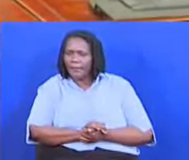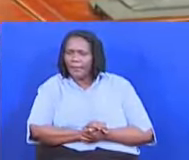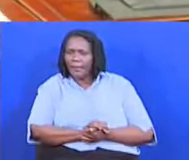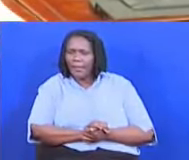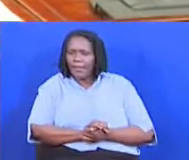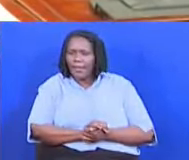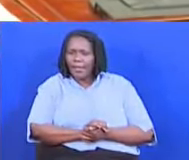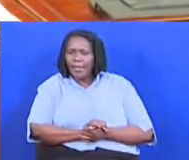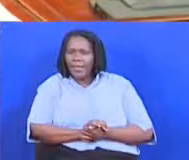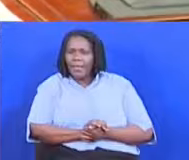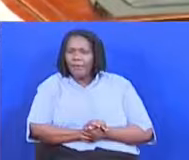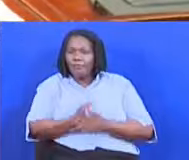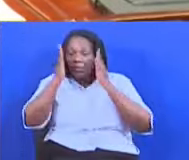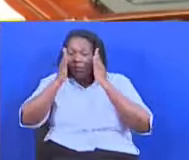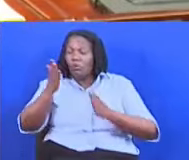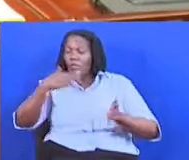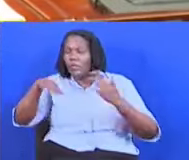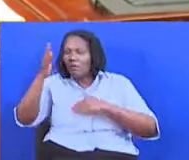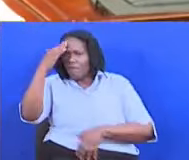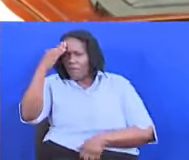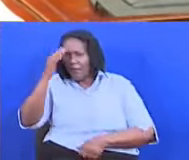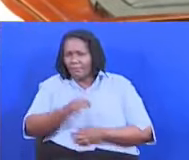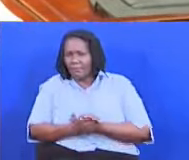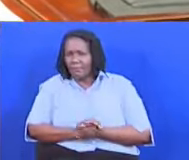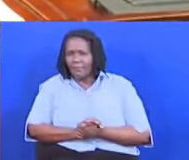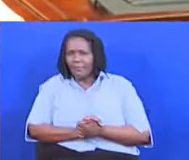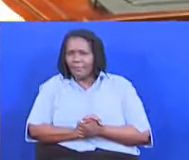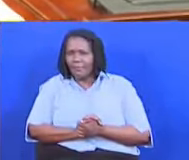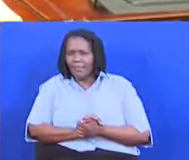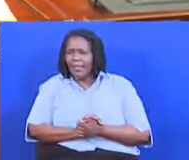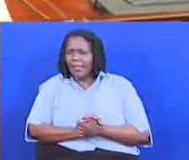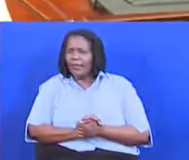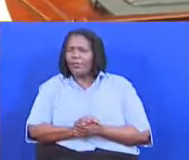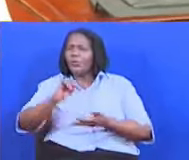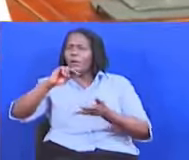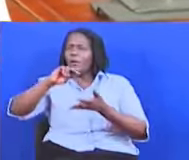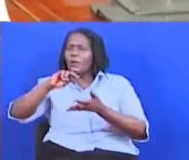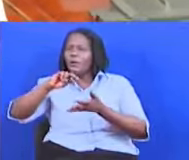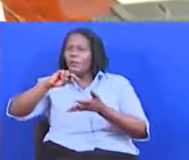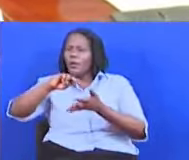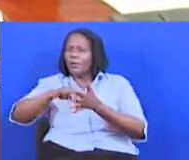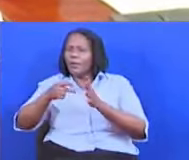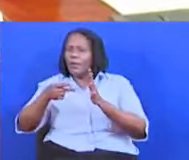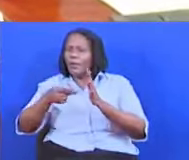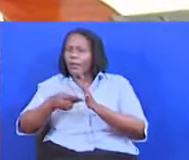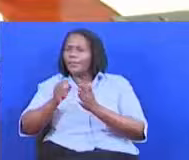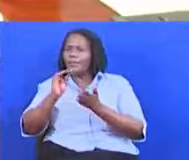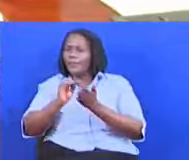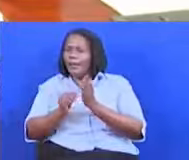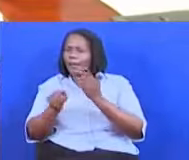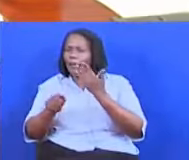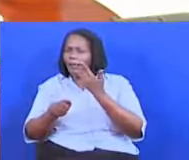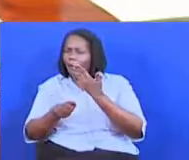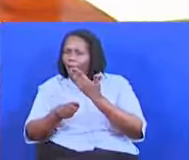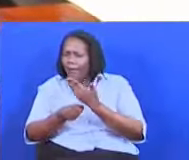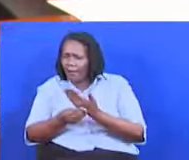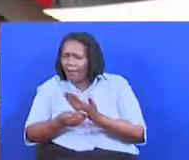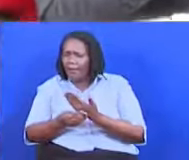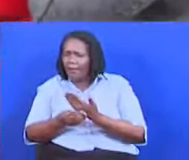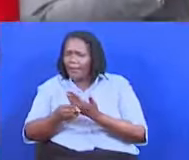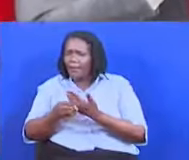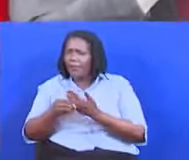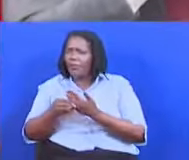anauliza, je, kuna mkakati gani wa kuzihamasisha balozi za nchi mbalimbali duniani kufungua ofisi za ubalozi mdogo